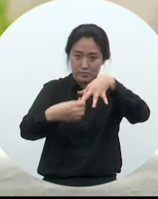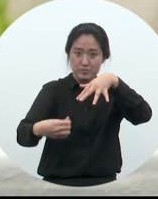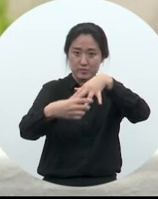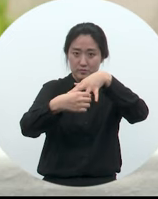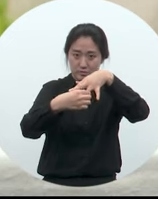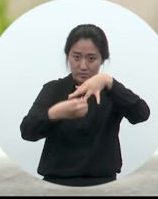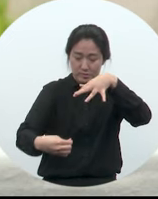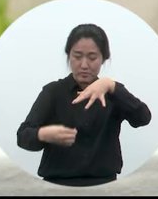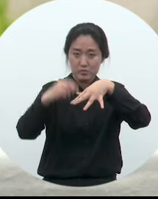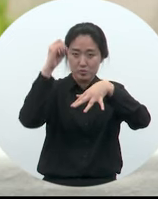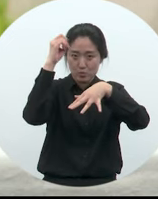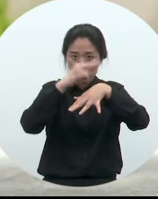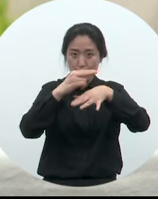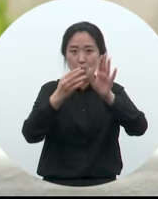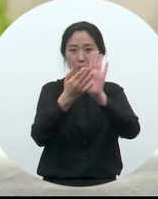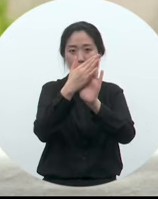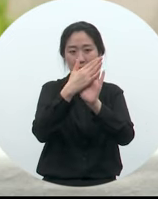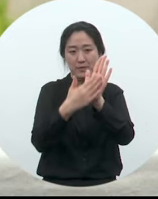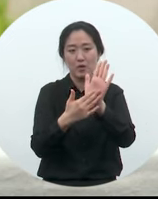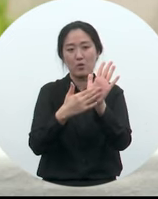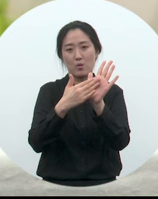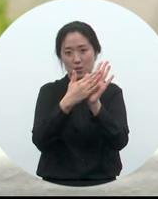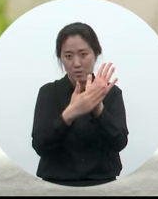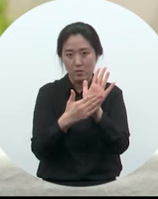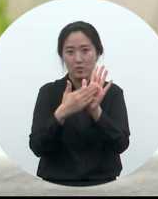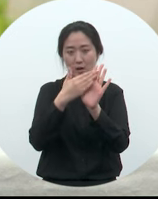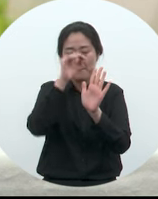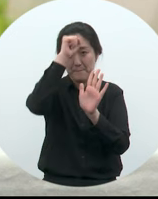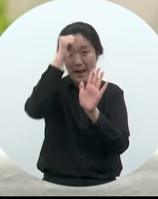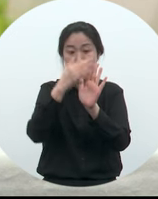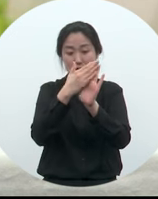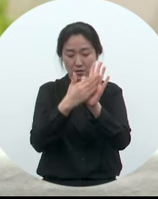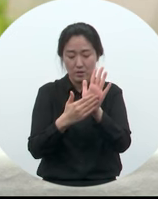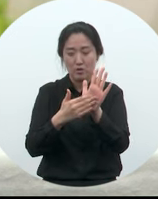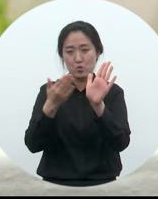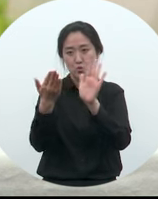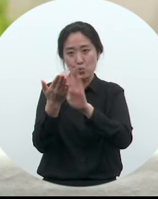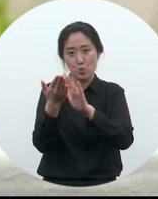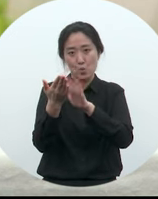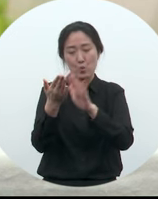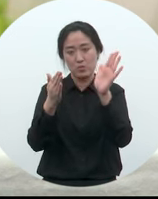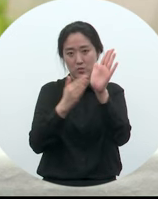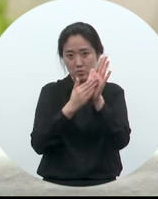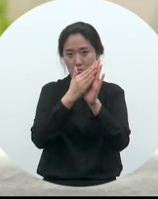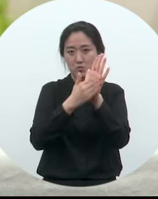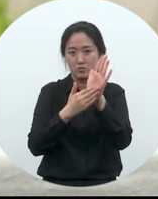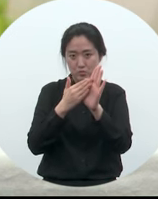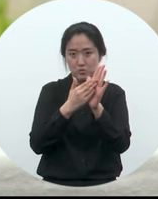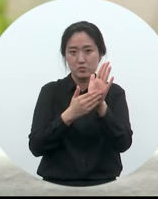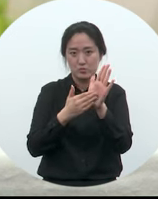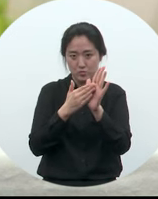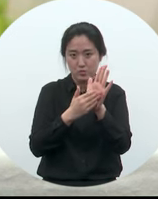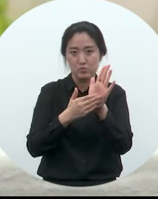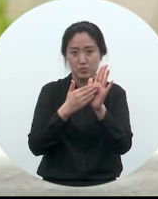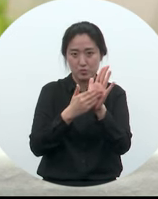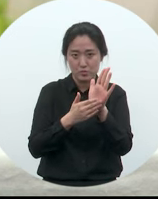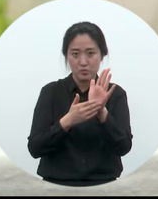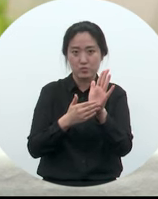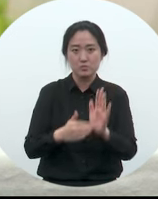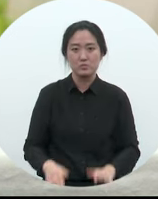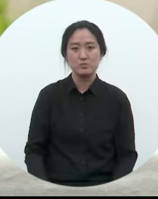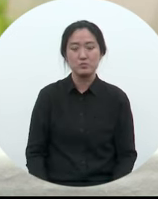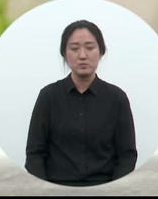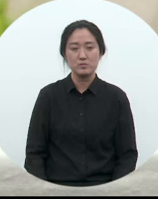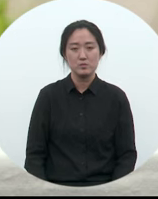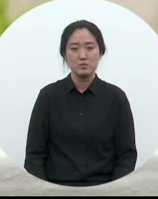거, 그리고 발바닥을 손바닥으로 이렇게 마사지 해주는 거 좋고요. 그리고 발목을 이렇게 돌리는